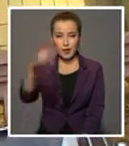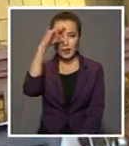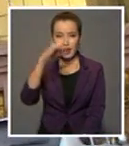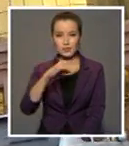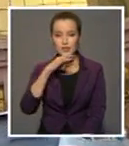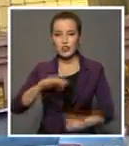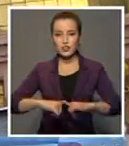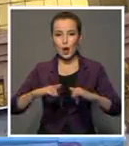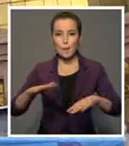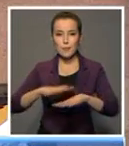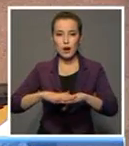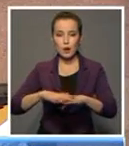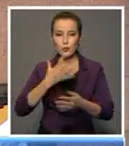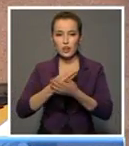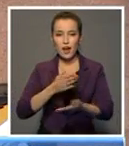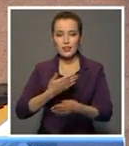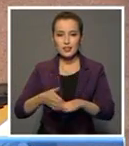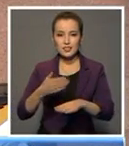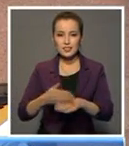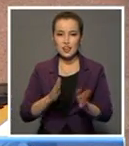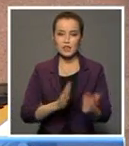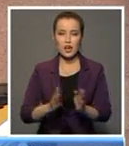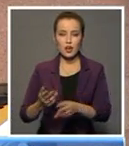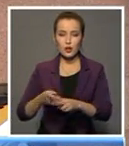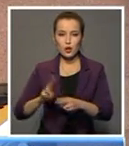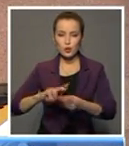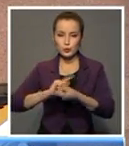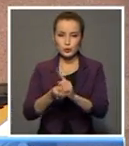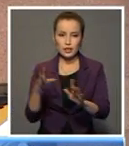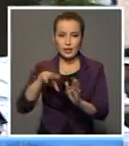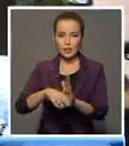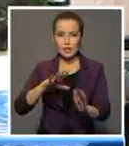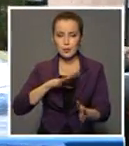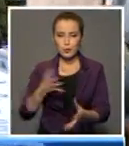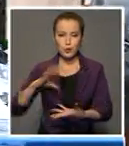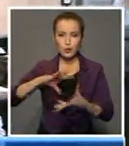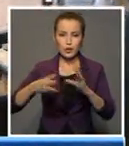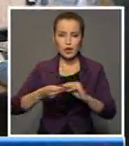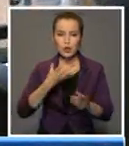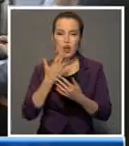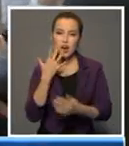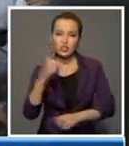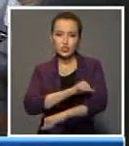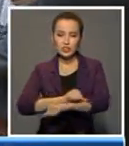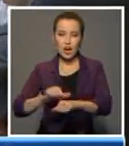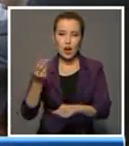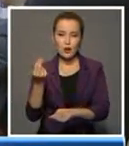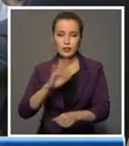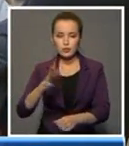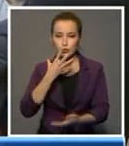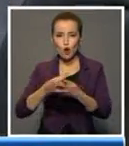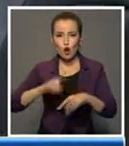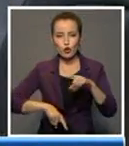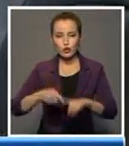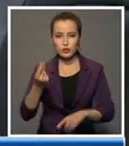Қазақстанның Даму банкі өзінің несие саясатына өзгерістер енгізді. Нәтижесінде займдарды шетелдік валютада емес, ұлттық валютамен беруге